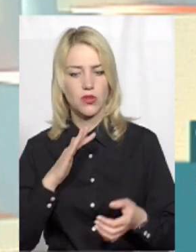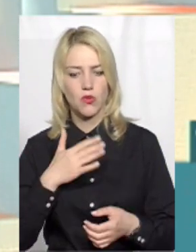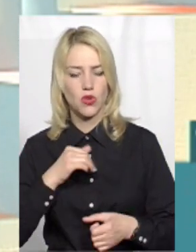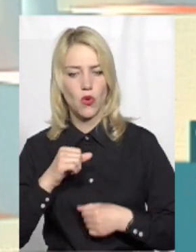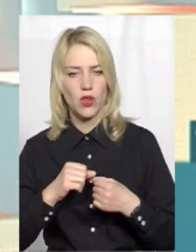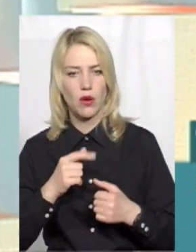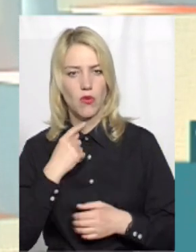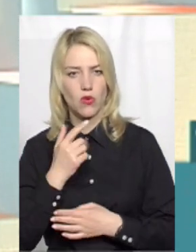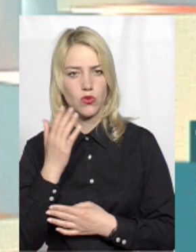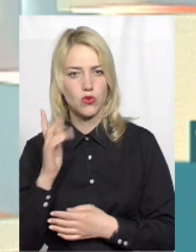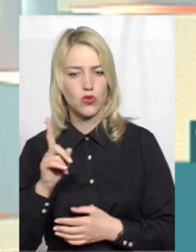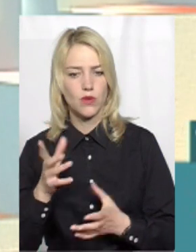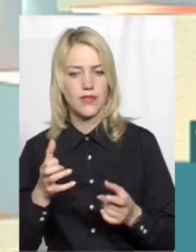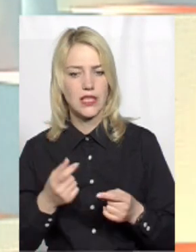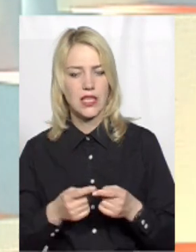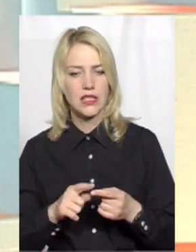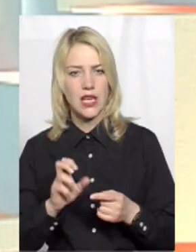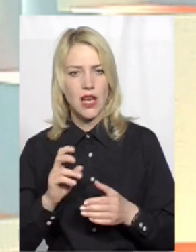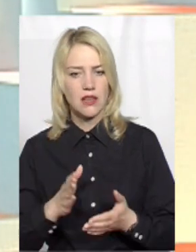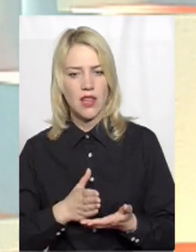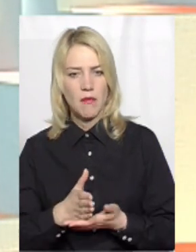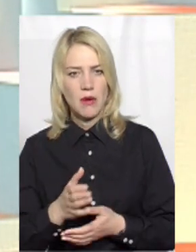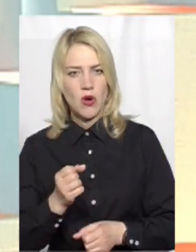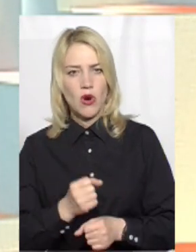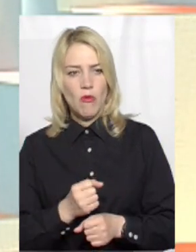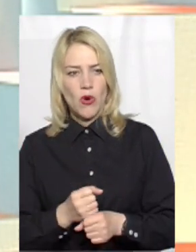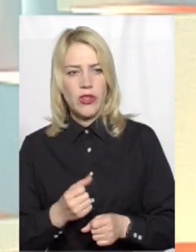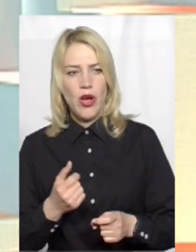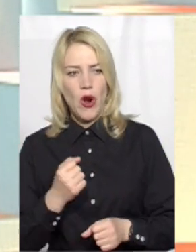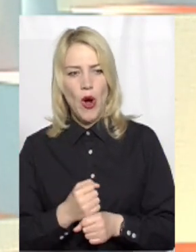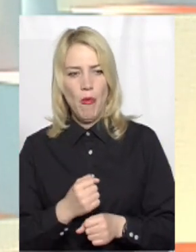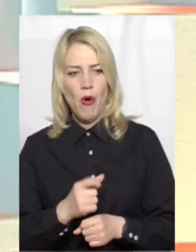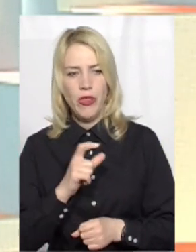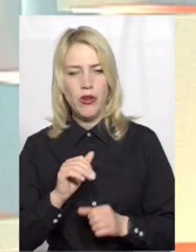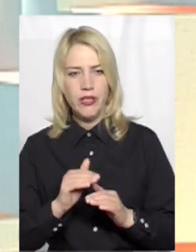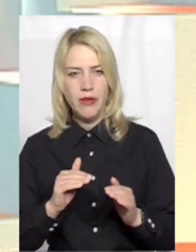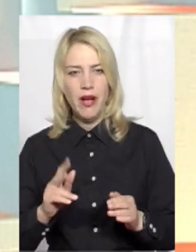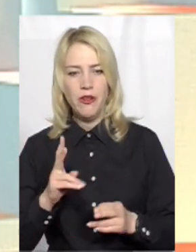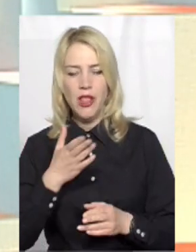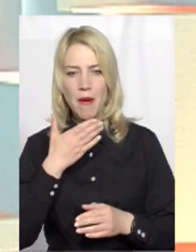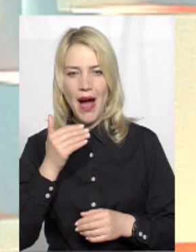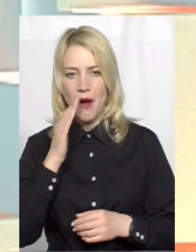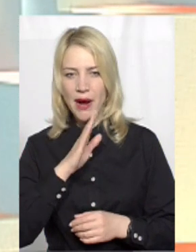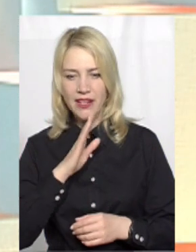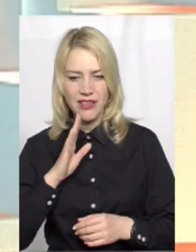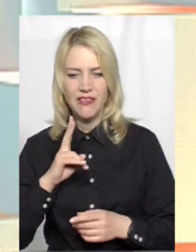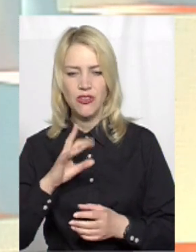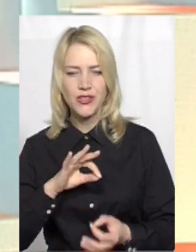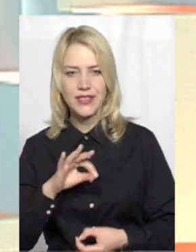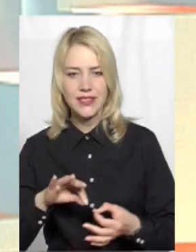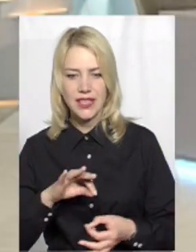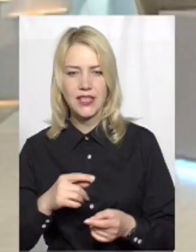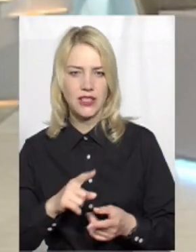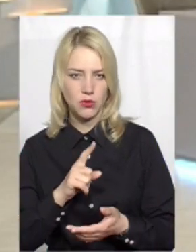колег проголосує за те, щоб взяти це як напрямок роботи, саме роботу із дітьми, які не мають батьки, з дітьми-сиротами, то